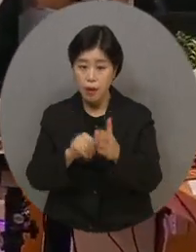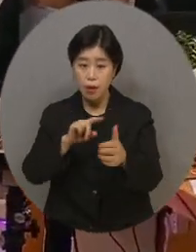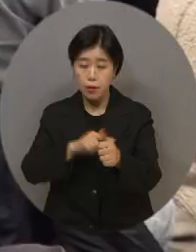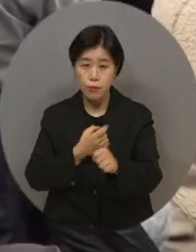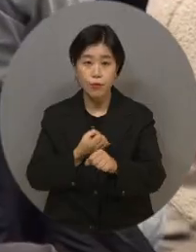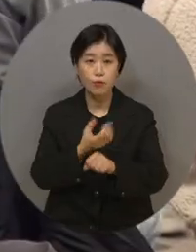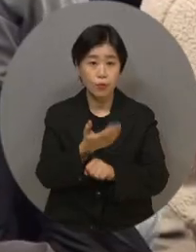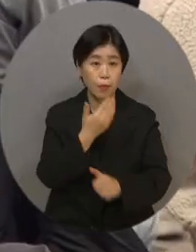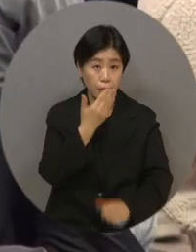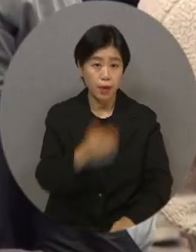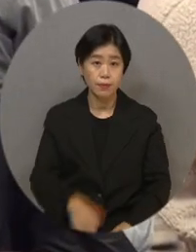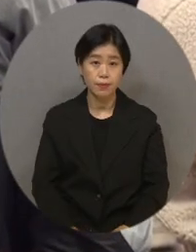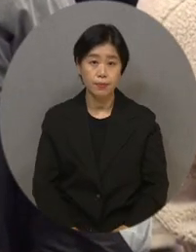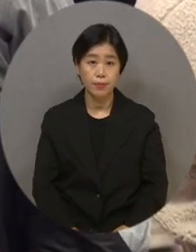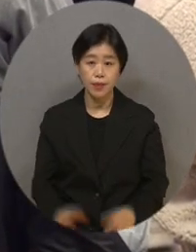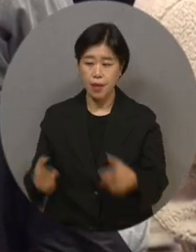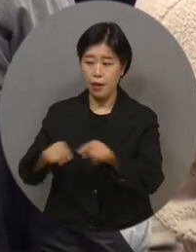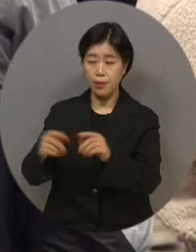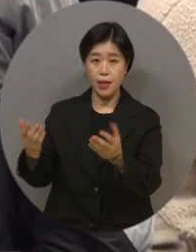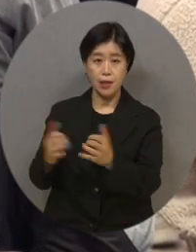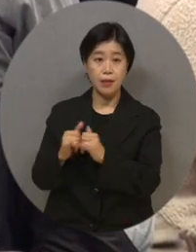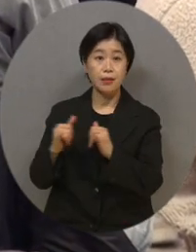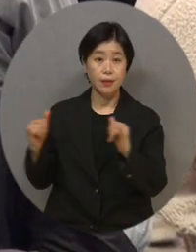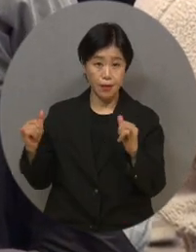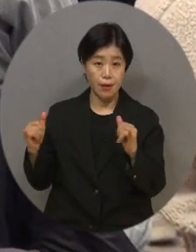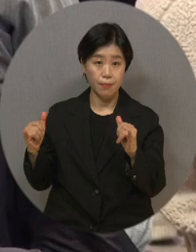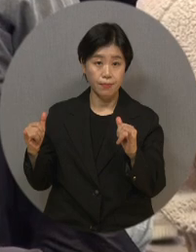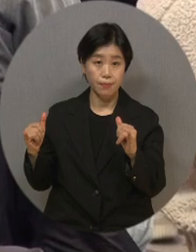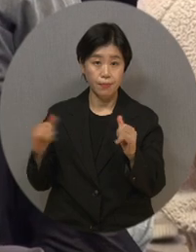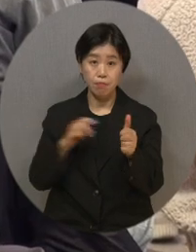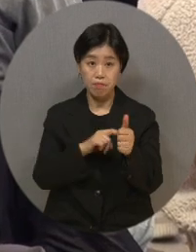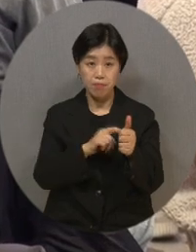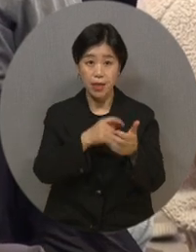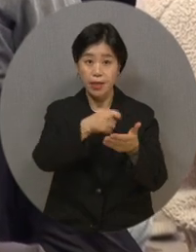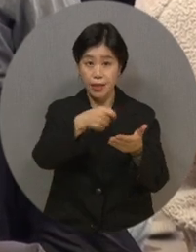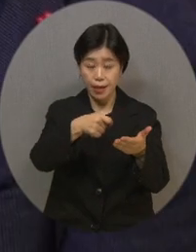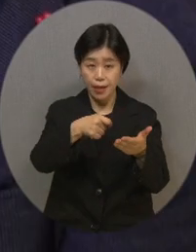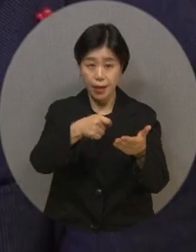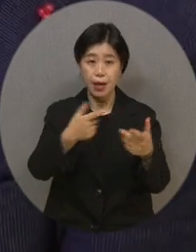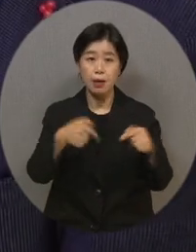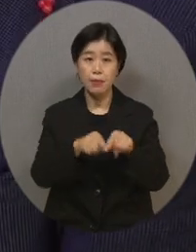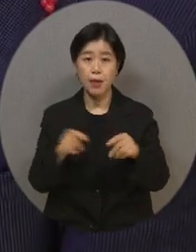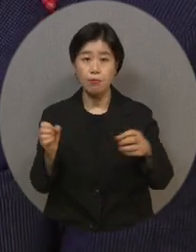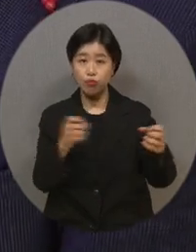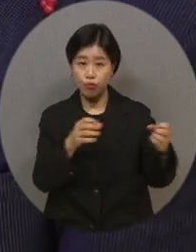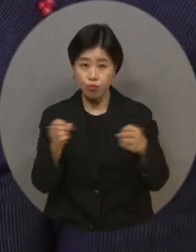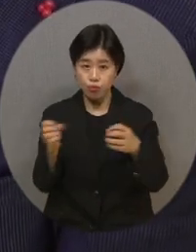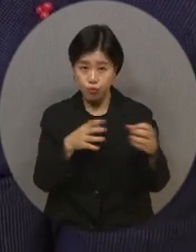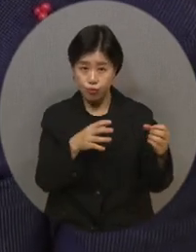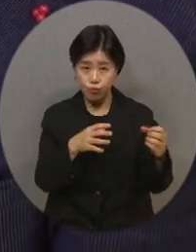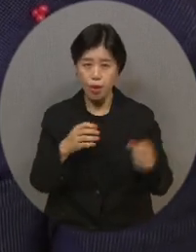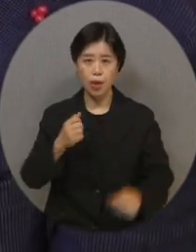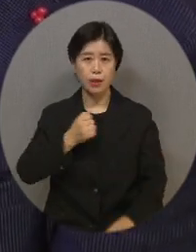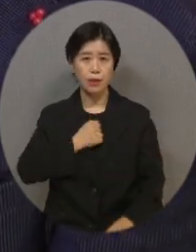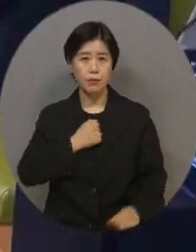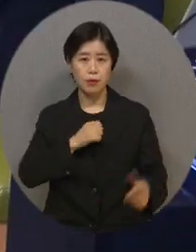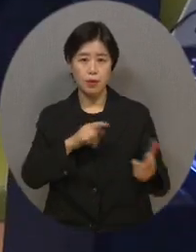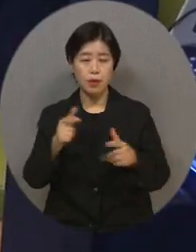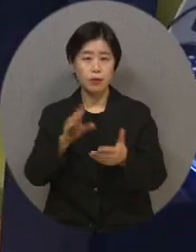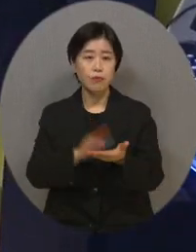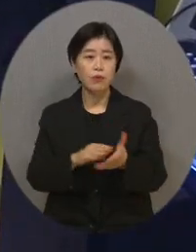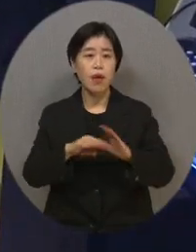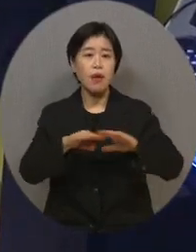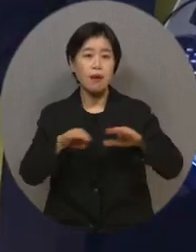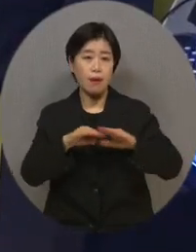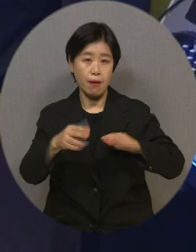알게 됩니다. 동료 사회복지사이기도 한 작가와의 질의 응답 시간을 통해 답답함을 해결할 통로를 찾고